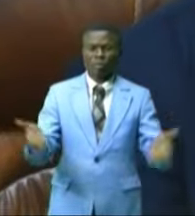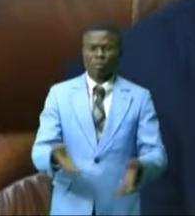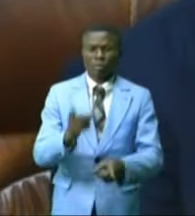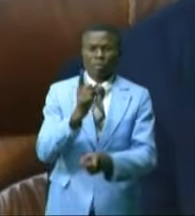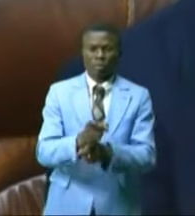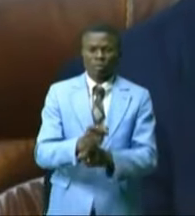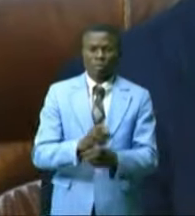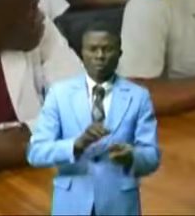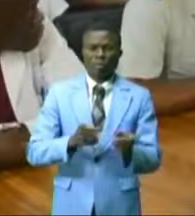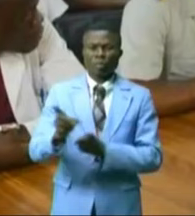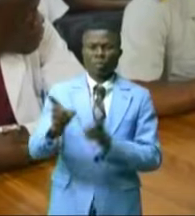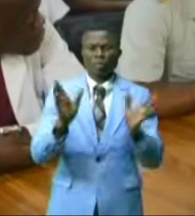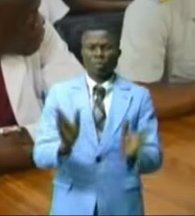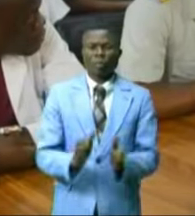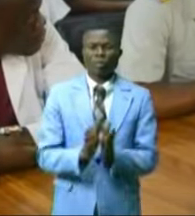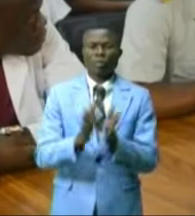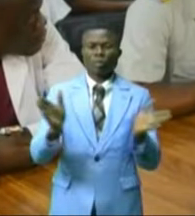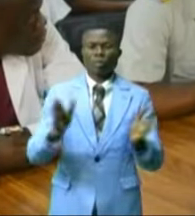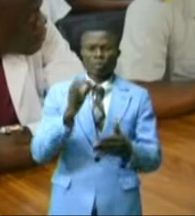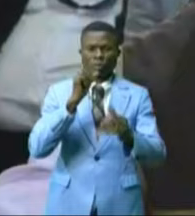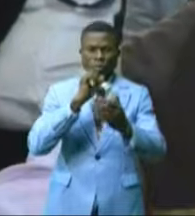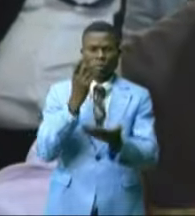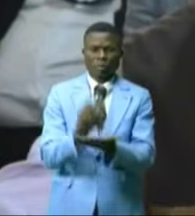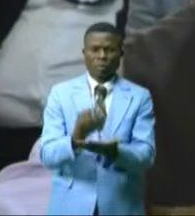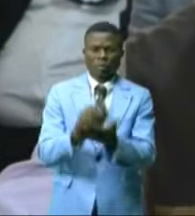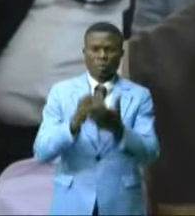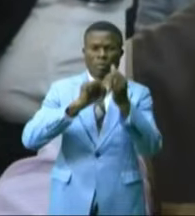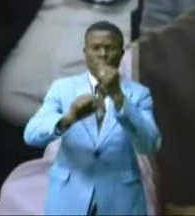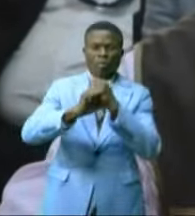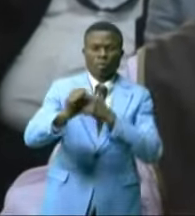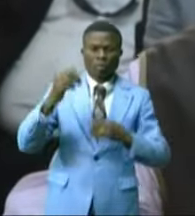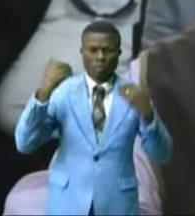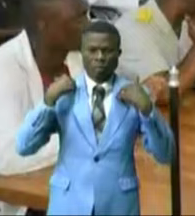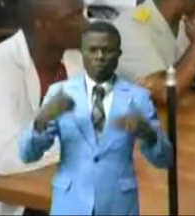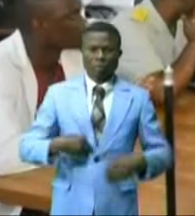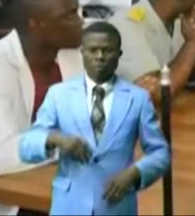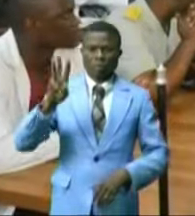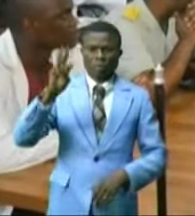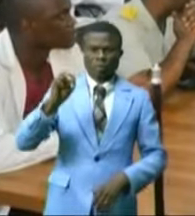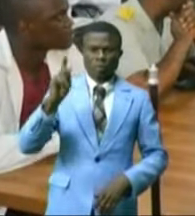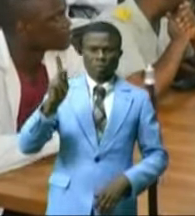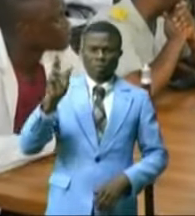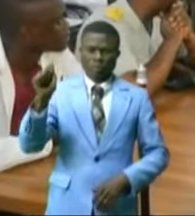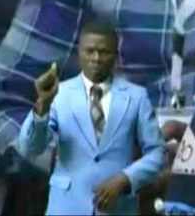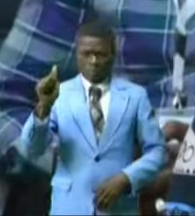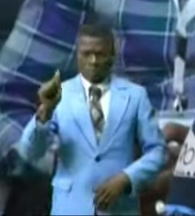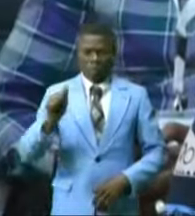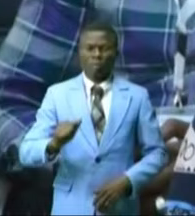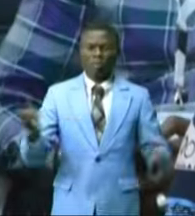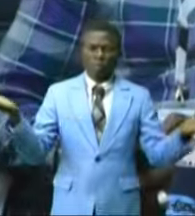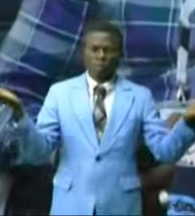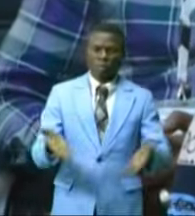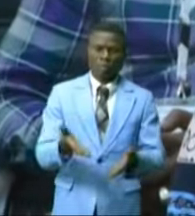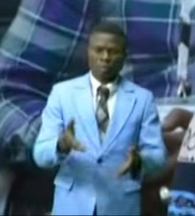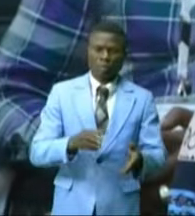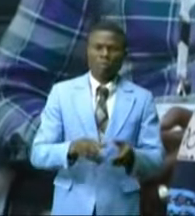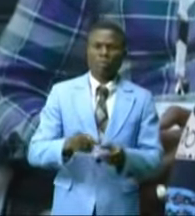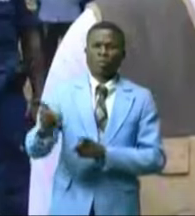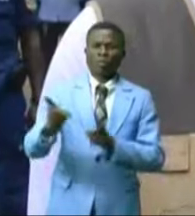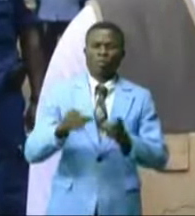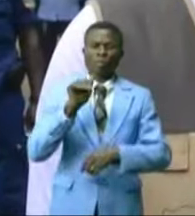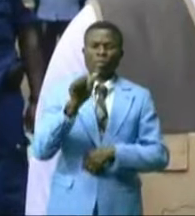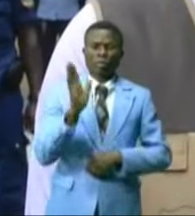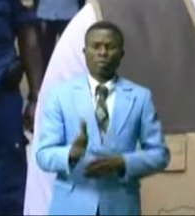le directeur général du Fonds de promotion de la santé, Mika Marius Niembo, qui s'était fait accompagner de son directeur général